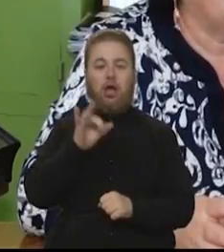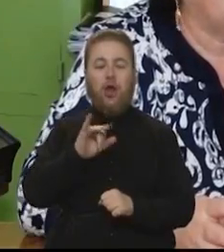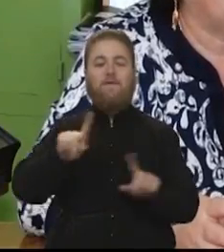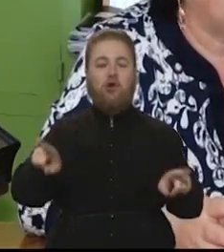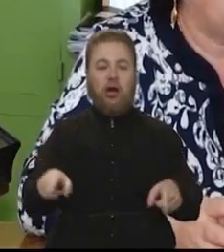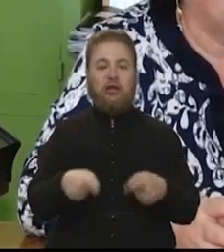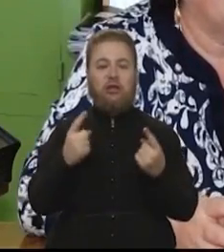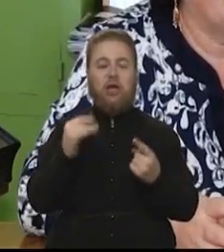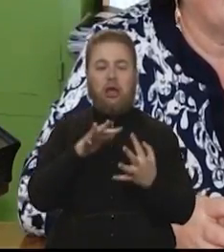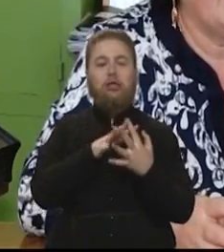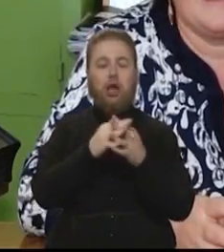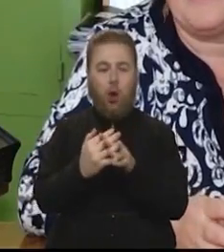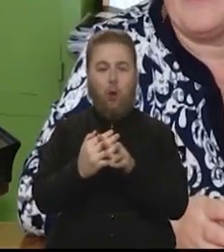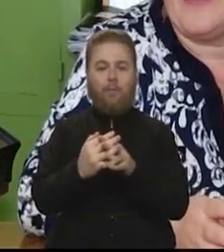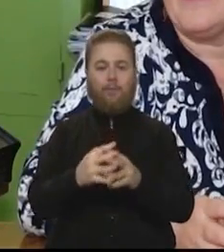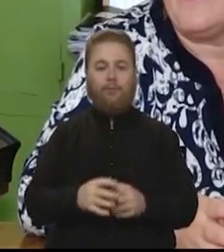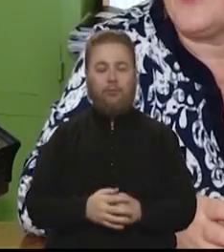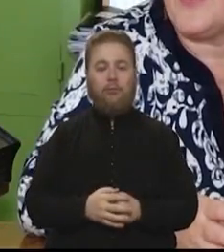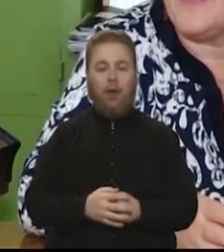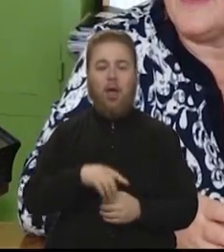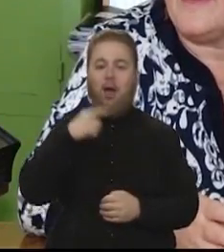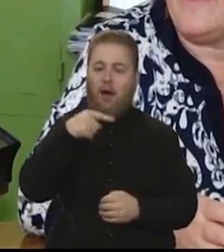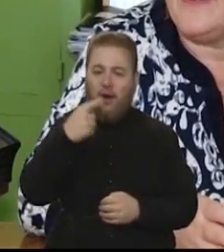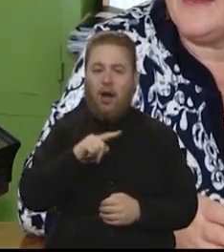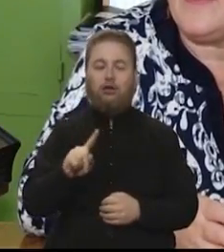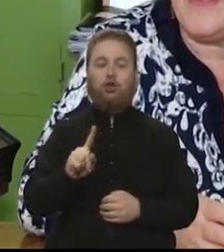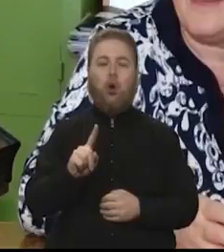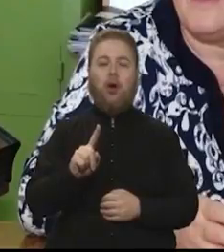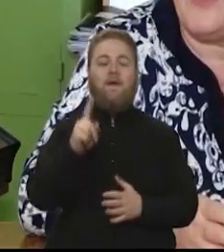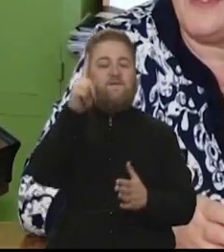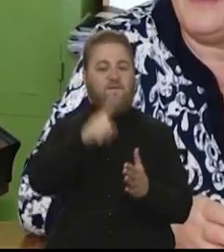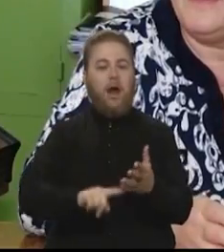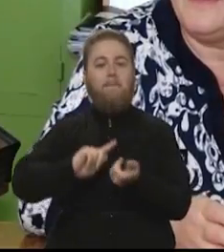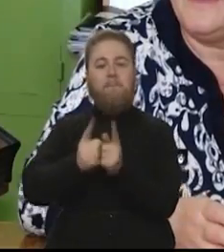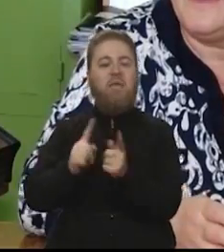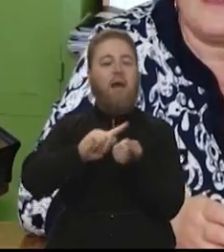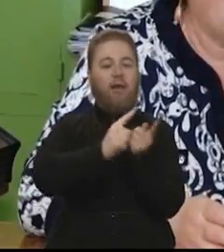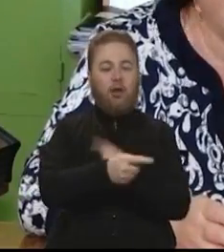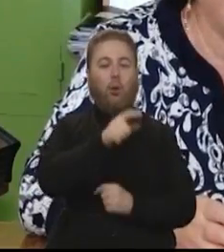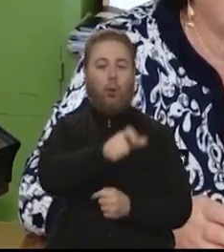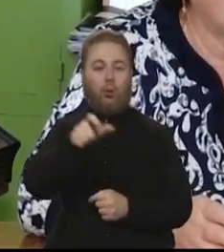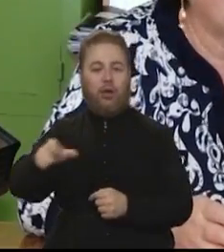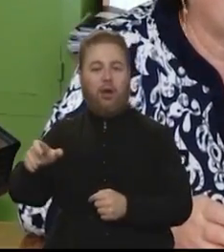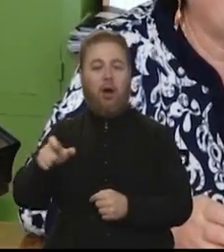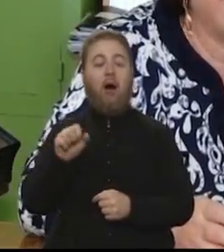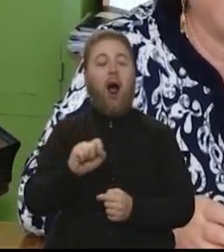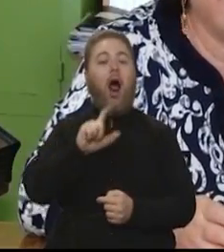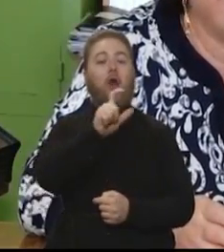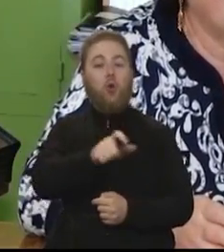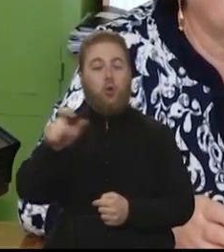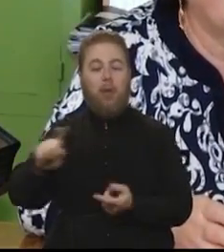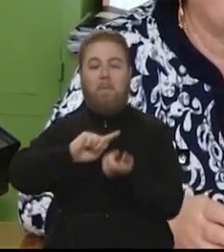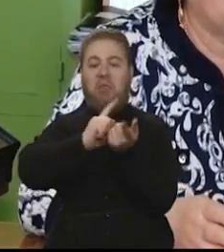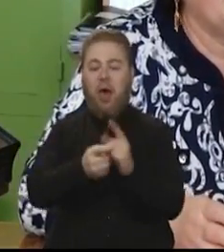возродится и село. Недаром говорят ведь, что вера меняет людей, а люди меняют